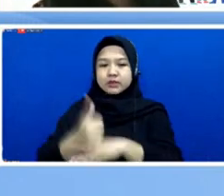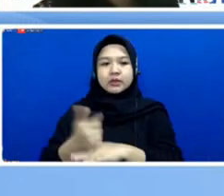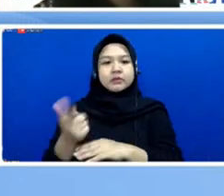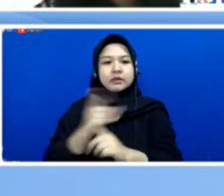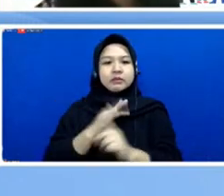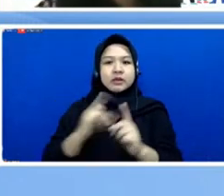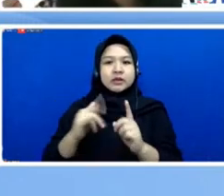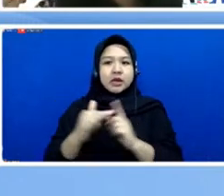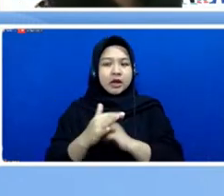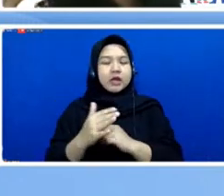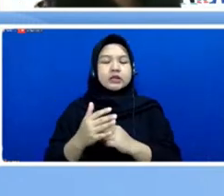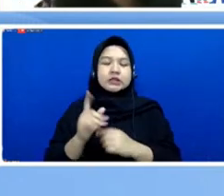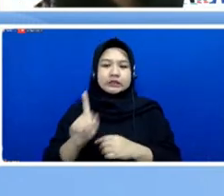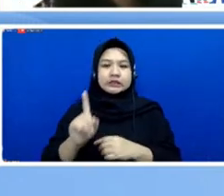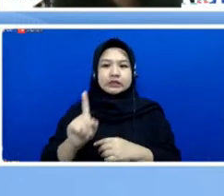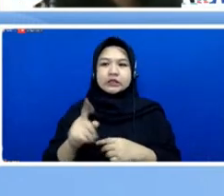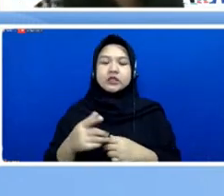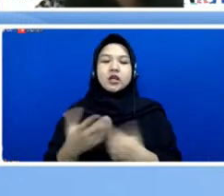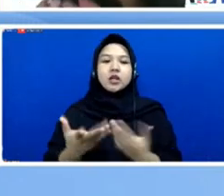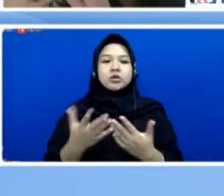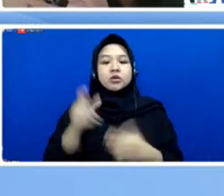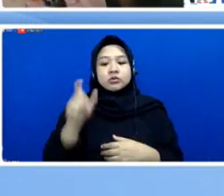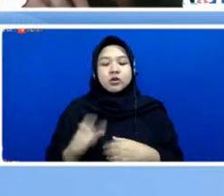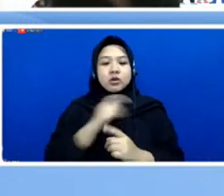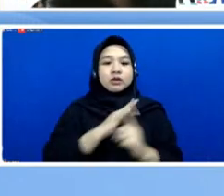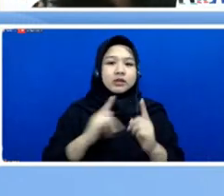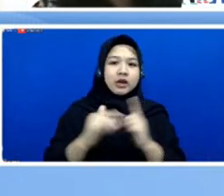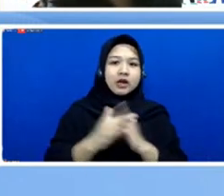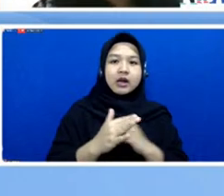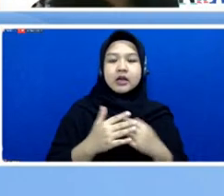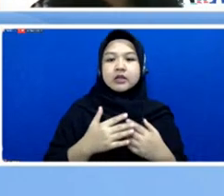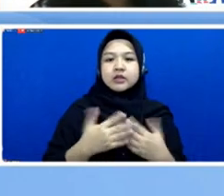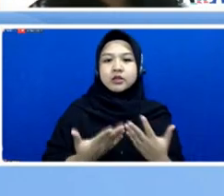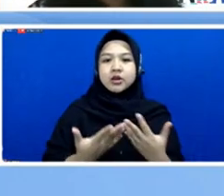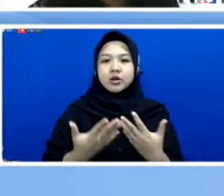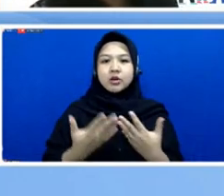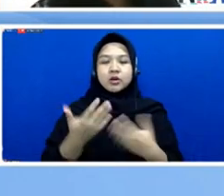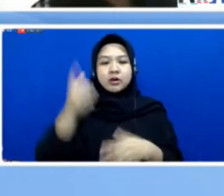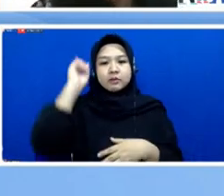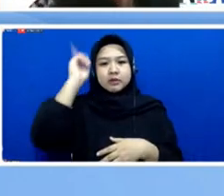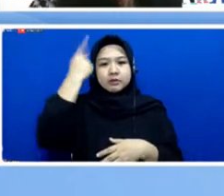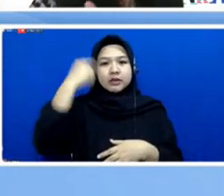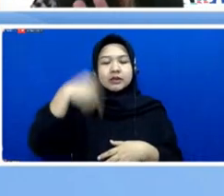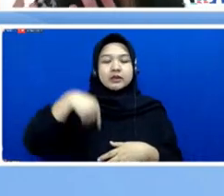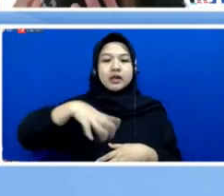dari masyarakat sendiri, bisa dari tokoh masyarakat sendiri, bisa juga dari pemerintah daerah